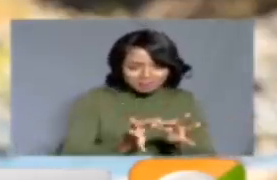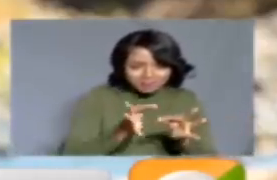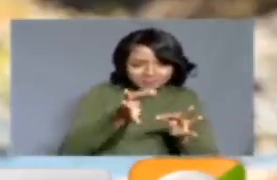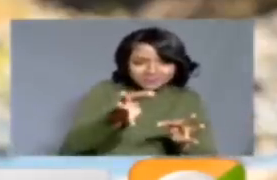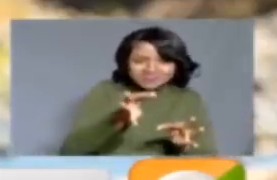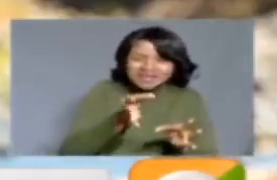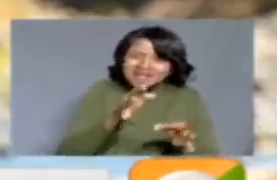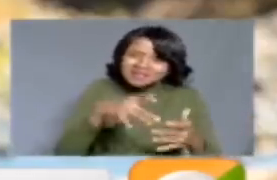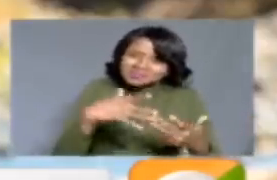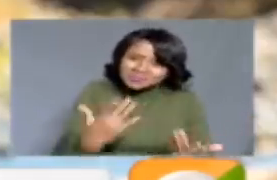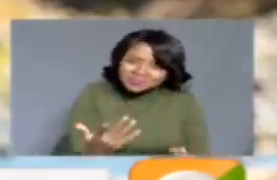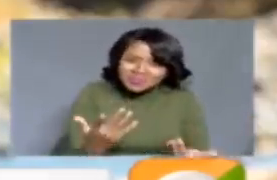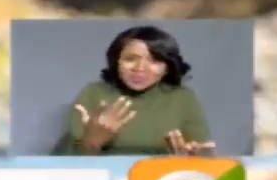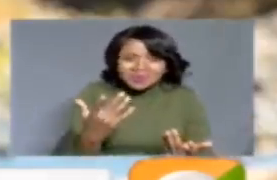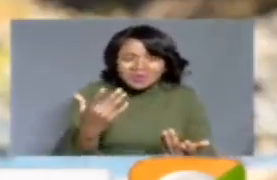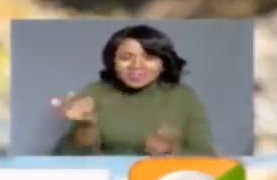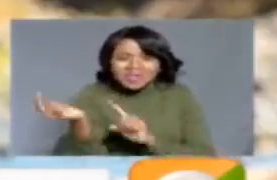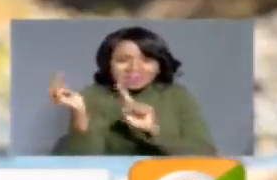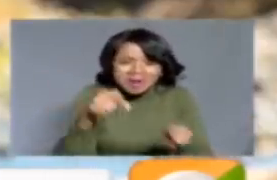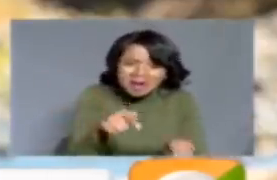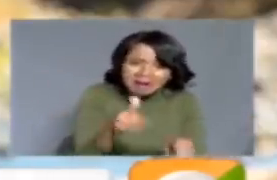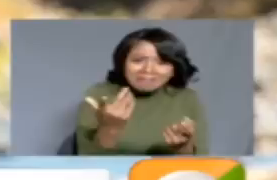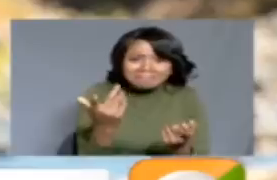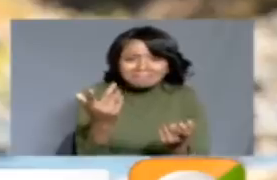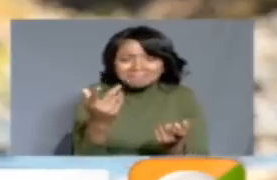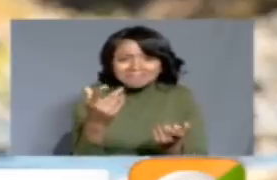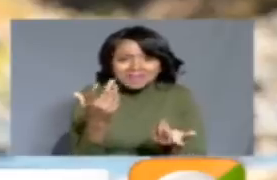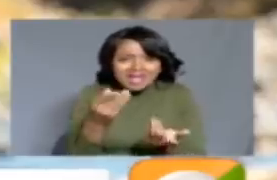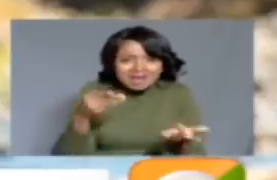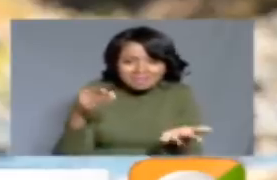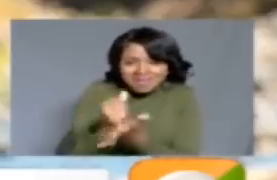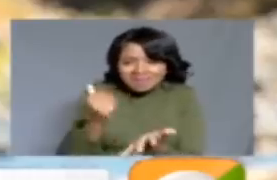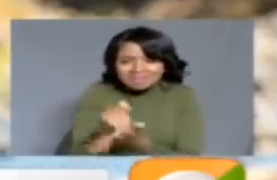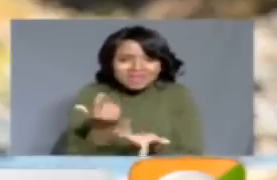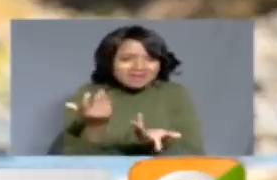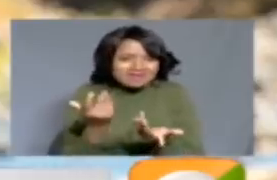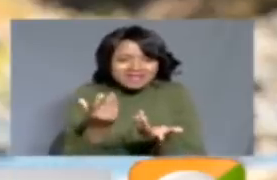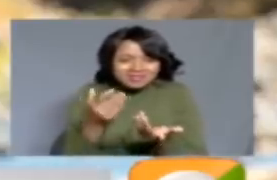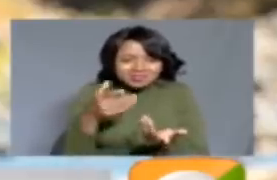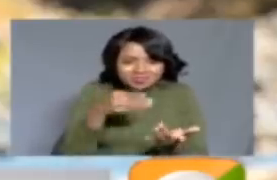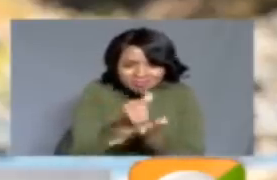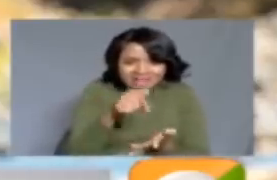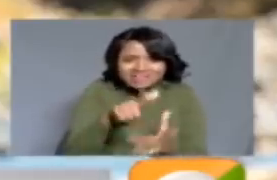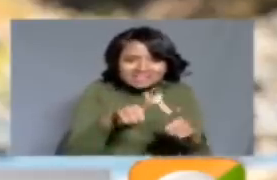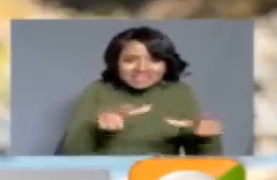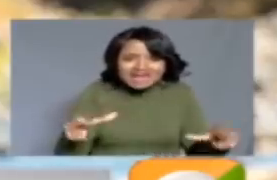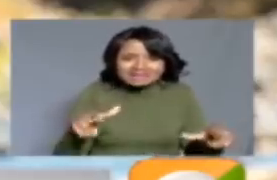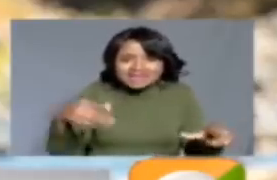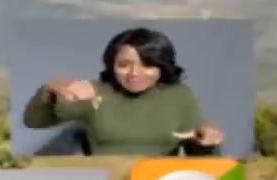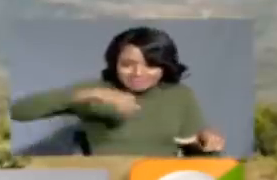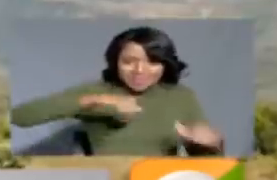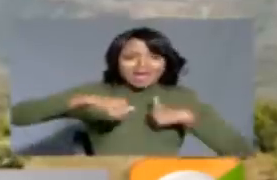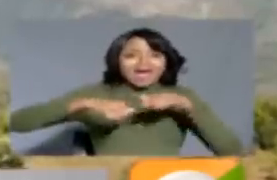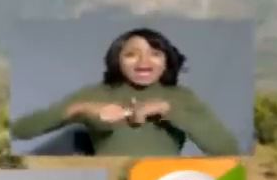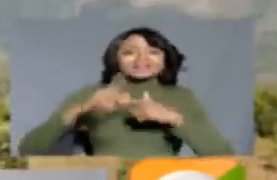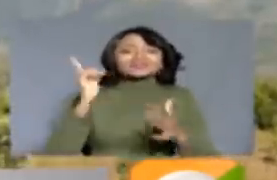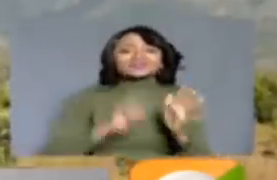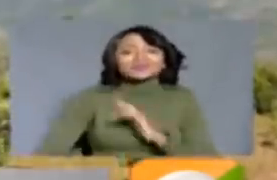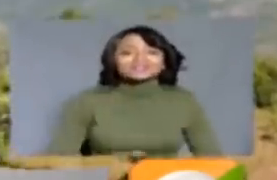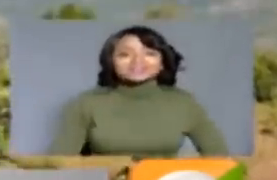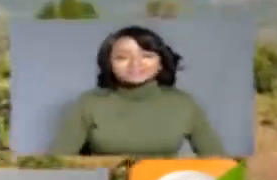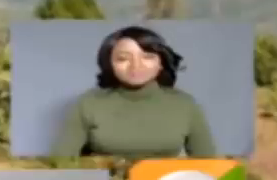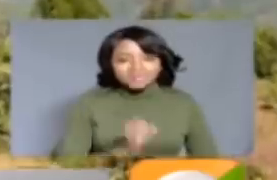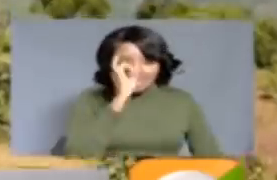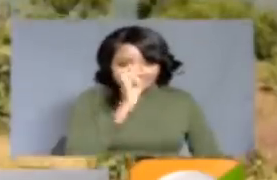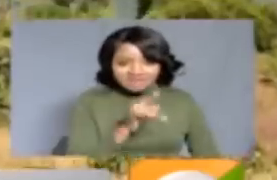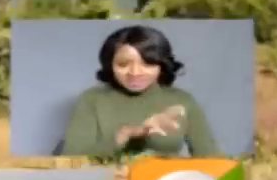nini kama hao wakikuja kuchukua ako kupitia ama 5 kupitia hiyo shamba yetu watatupea nini? If the dam